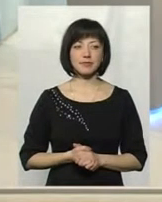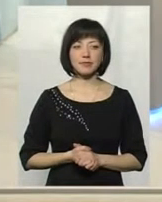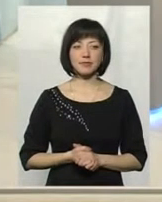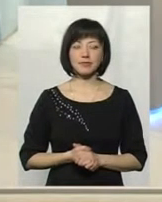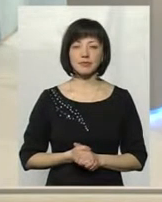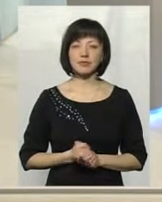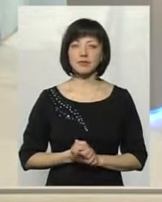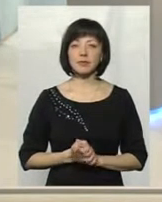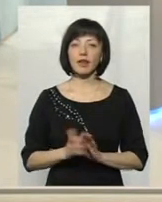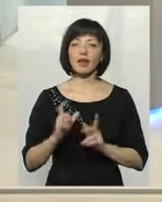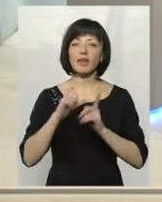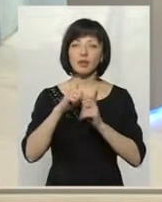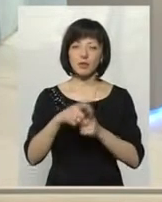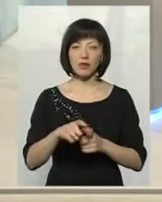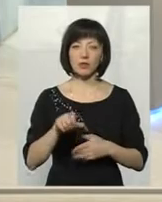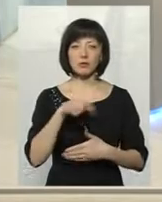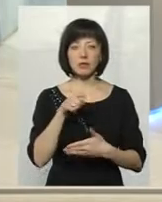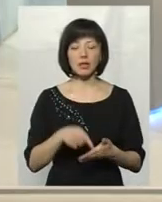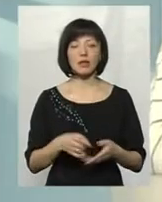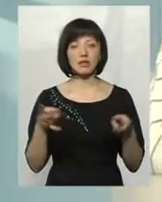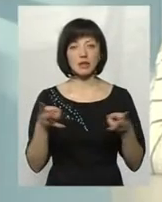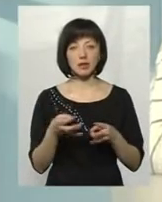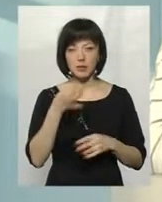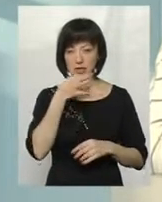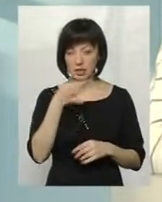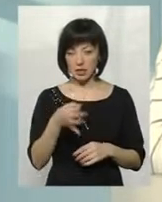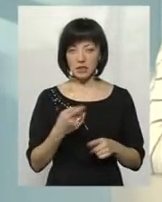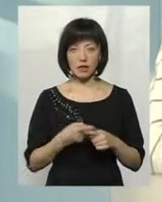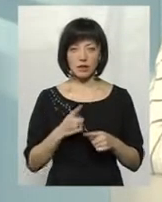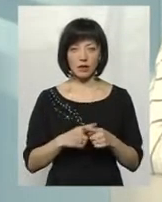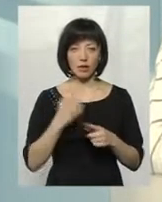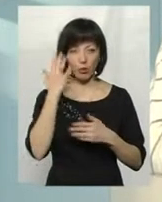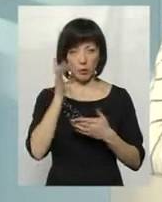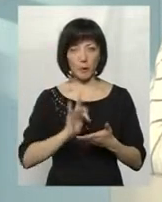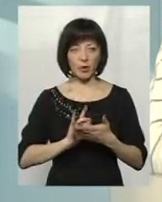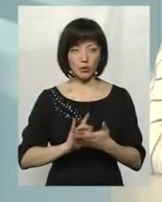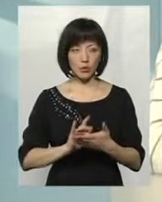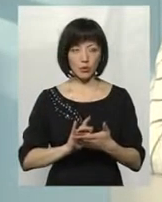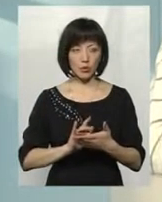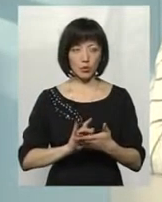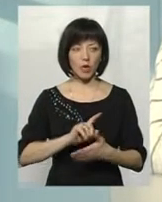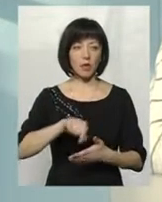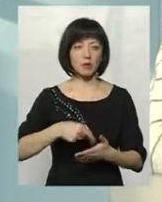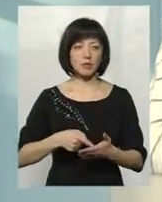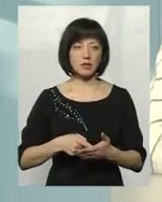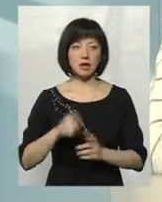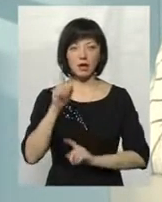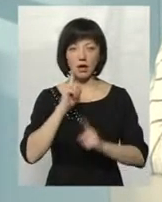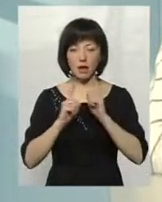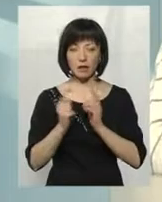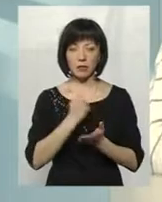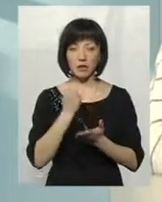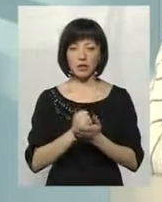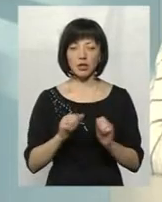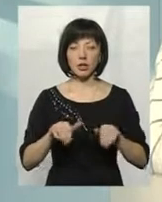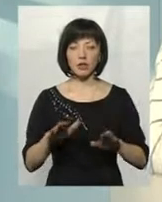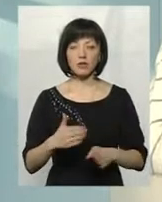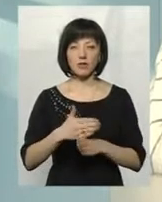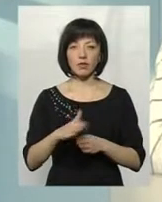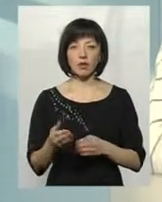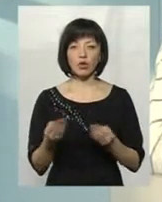відповідаючи на це питання, треба сказати, що саме з цією метою міська рада прийняла рішення про виділення коштів